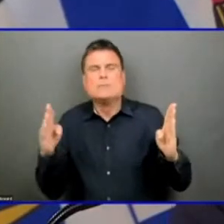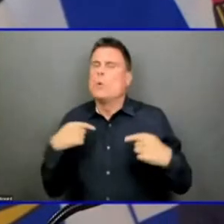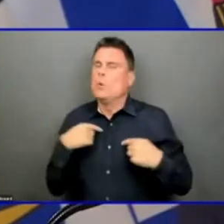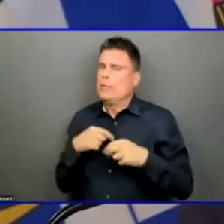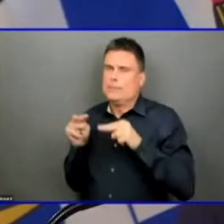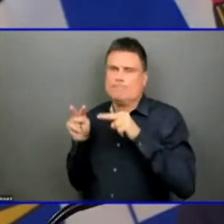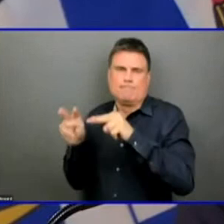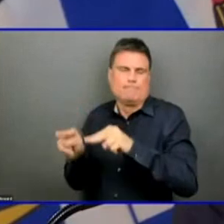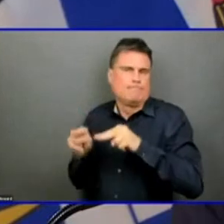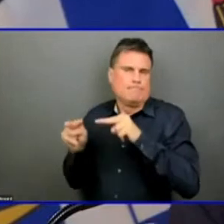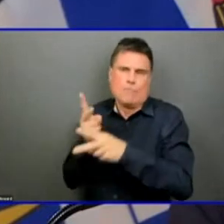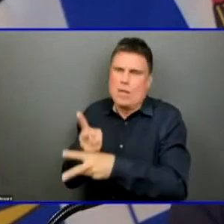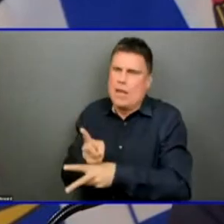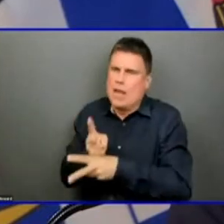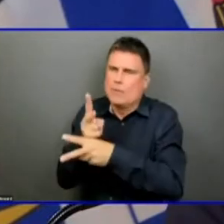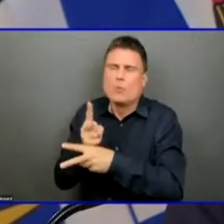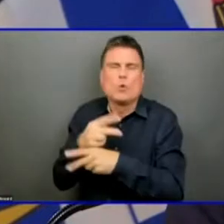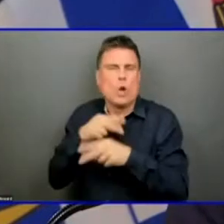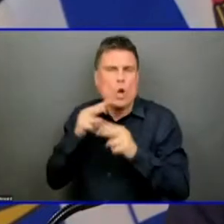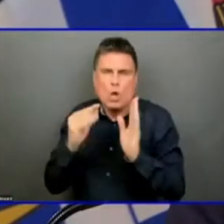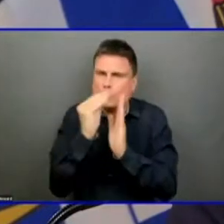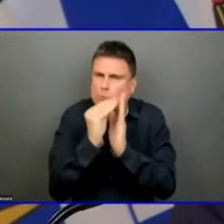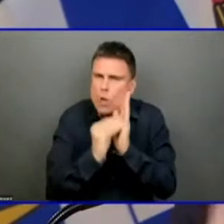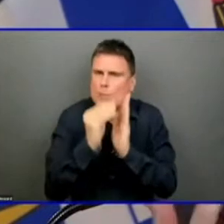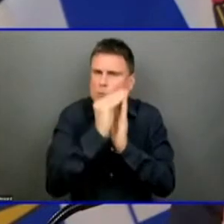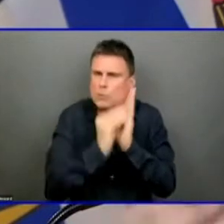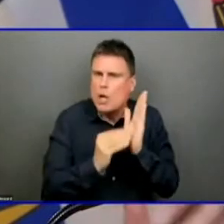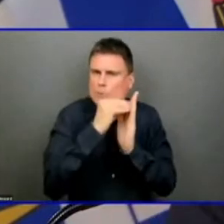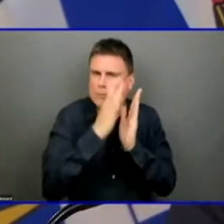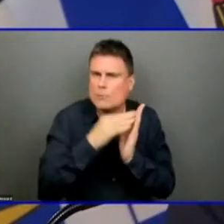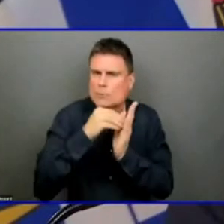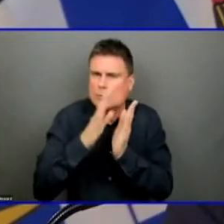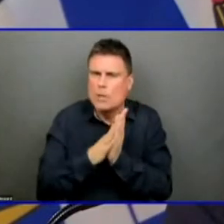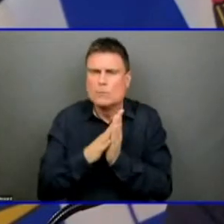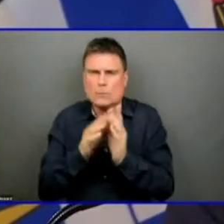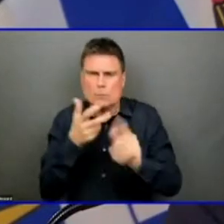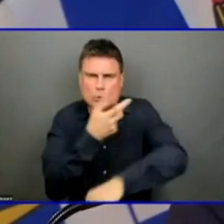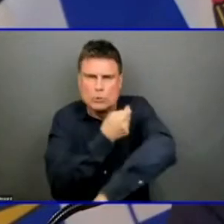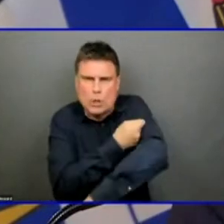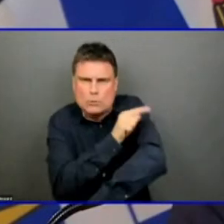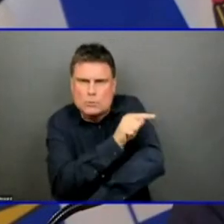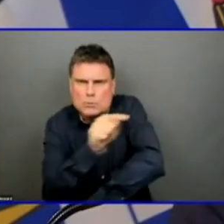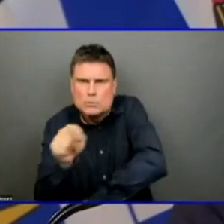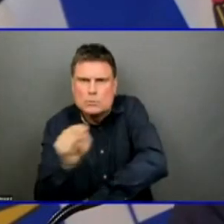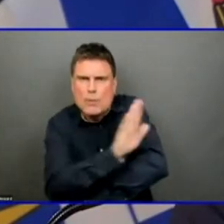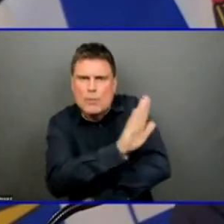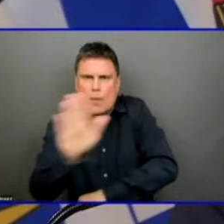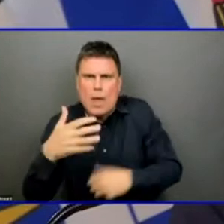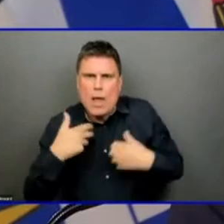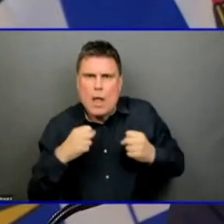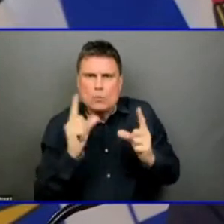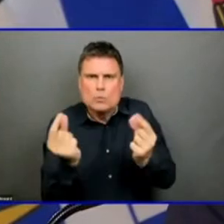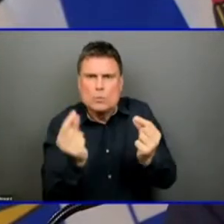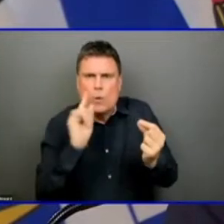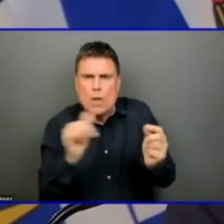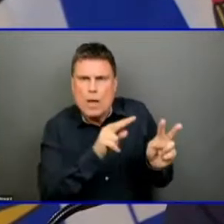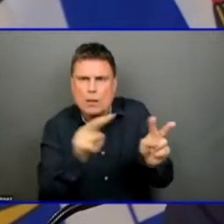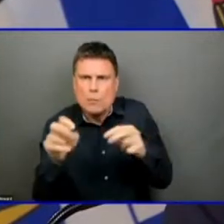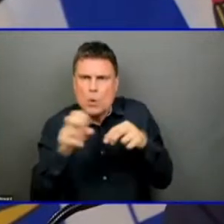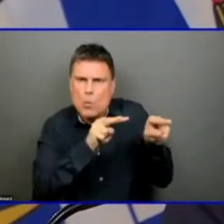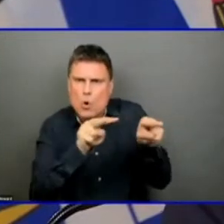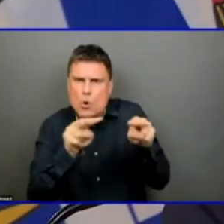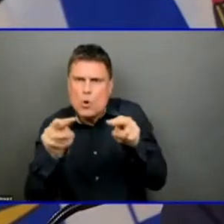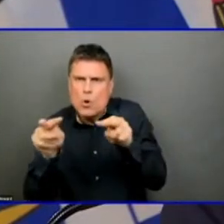我们现在把这个疫苗以及新增的数字都联系起来，都看他们之间有没有联系。